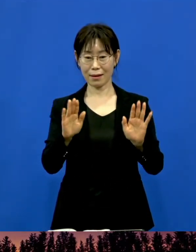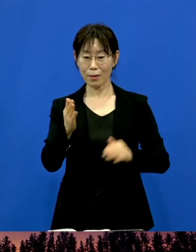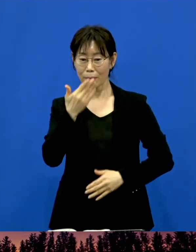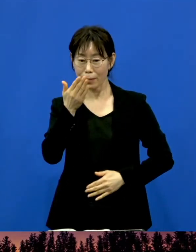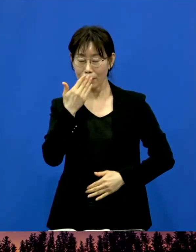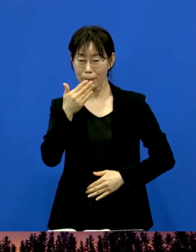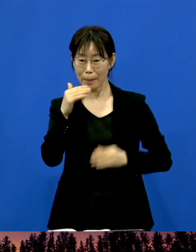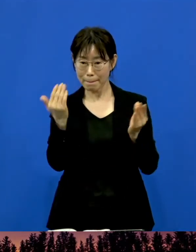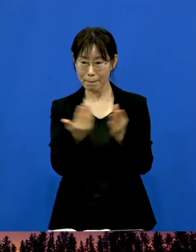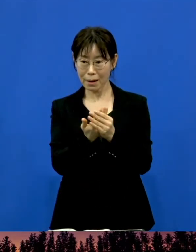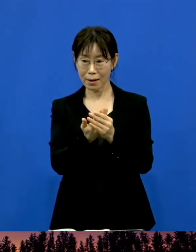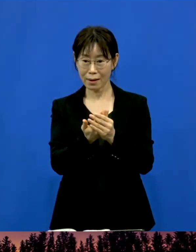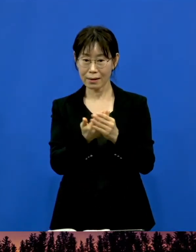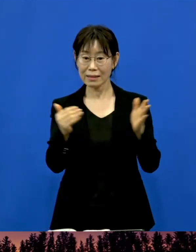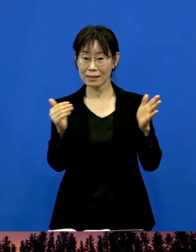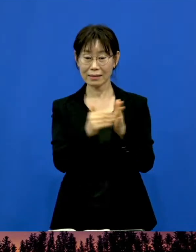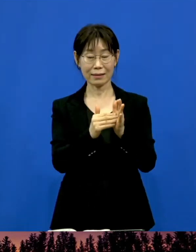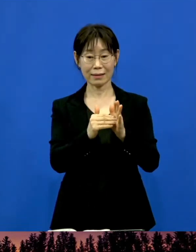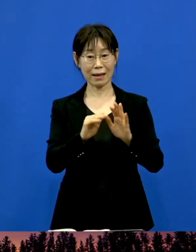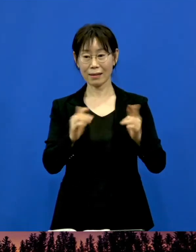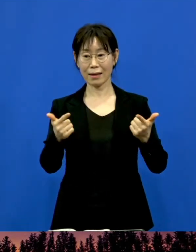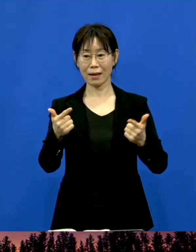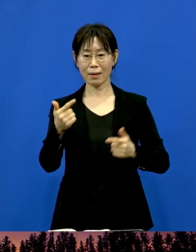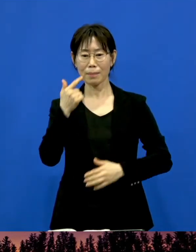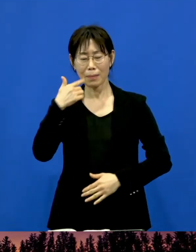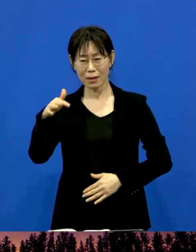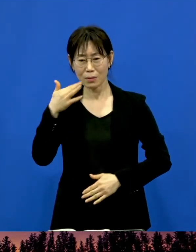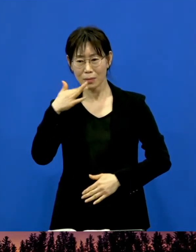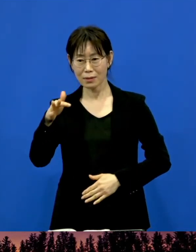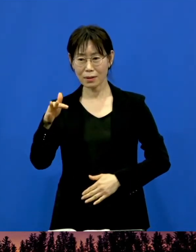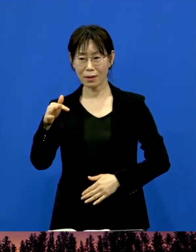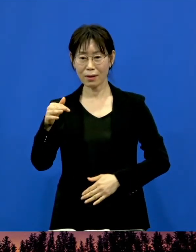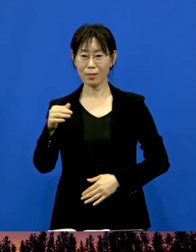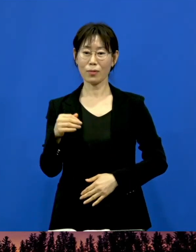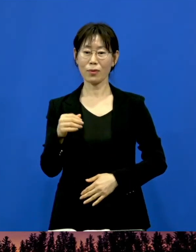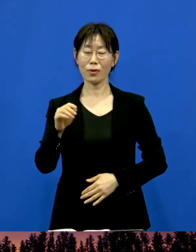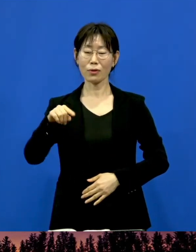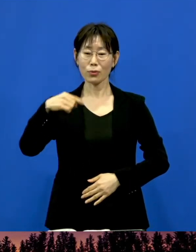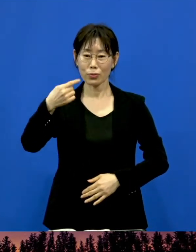나서도 만족하지 않죠. 뭘 또 찾죠? 디저트.